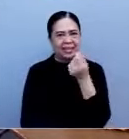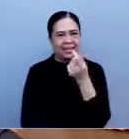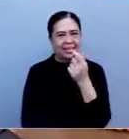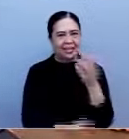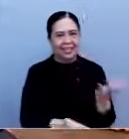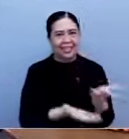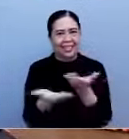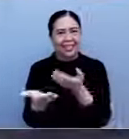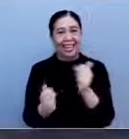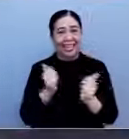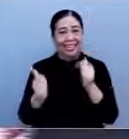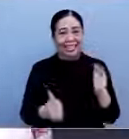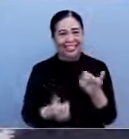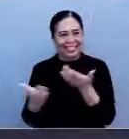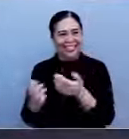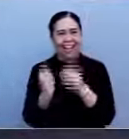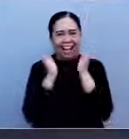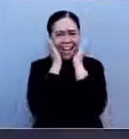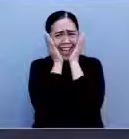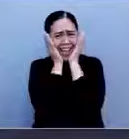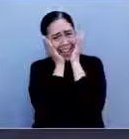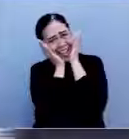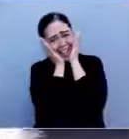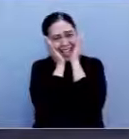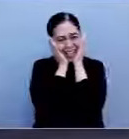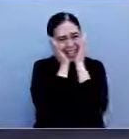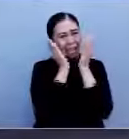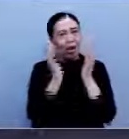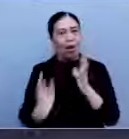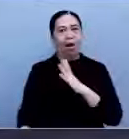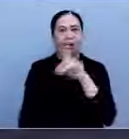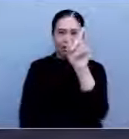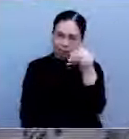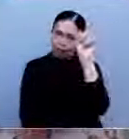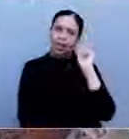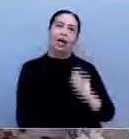namin si Steven. Hindi!